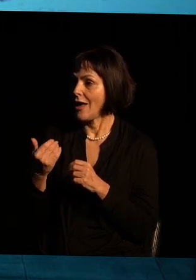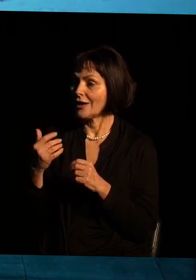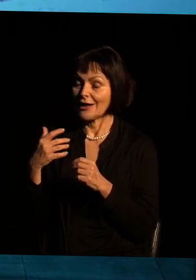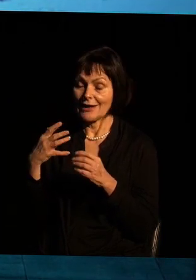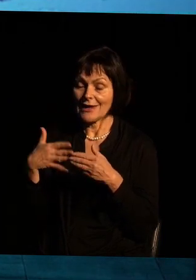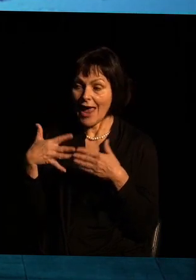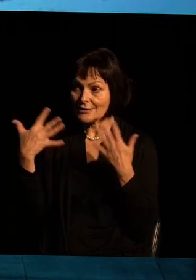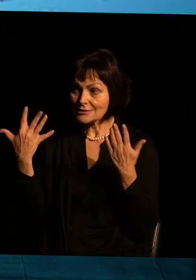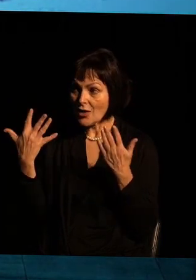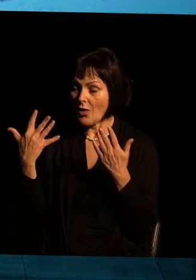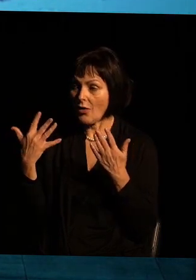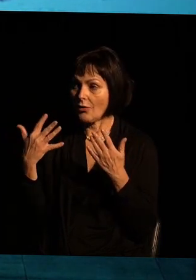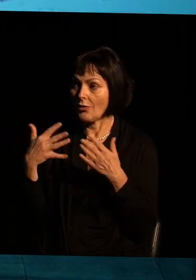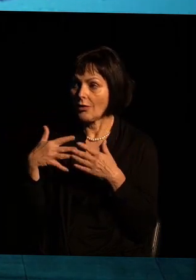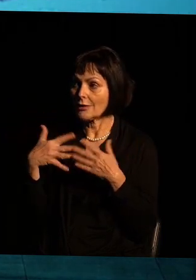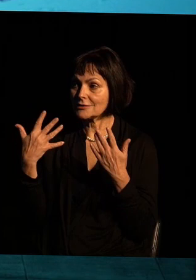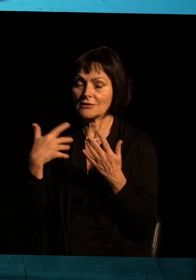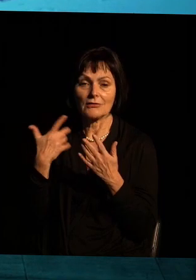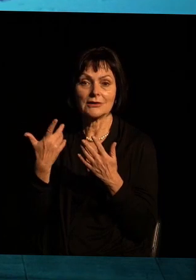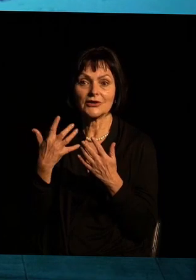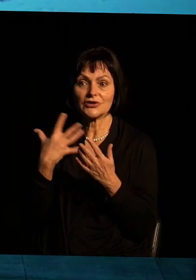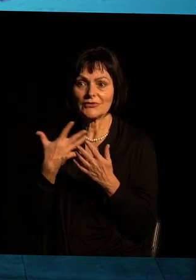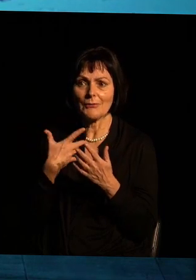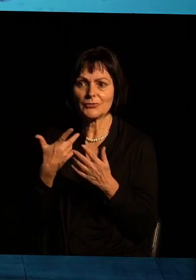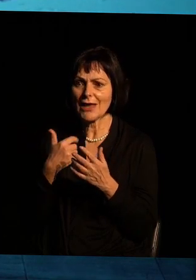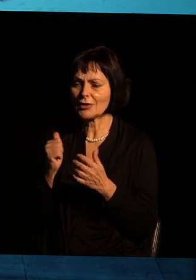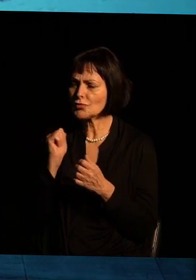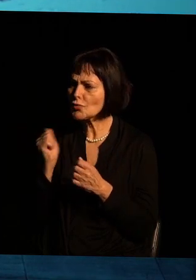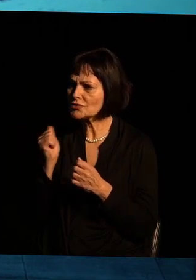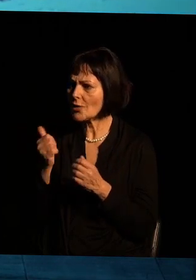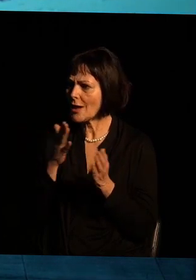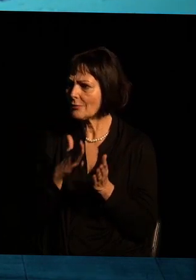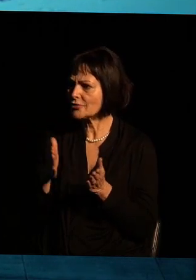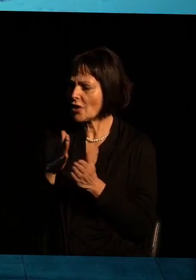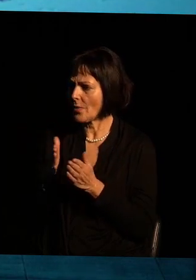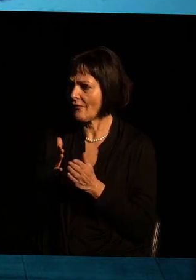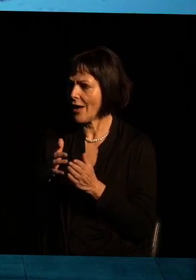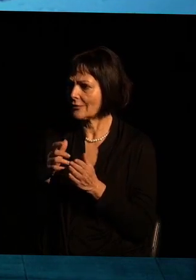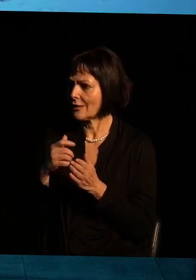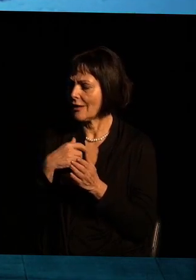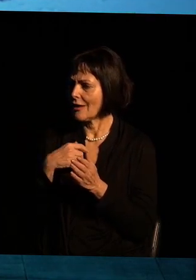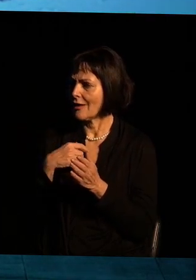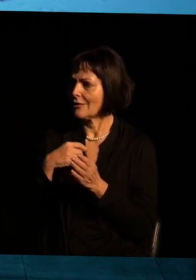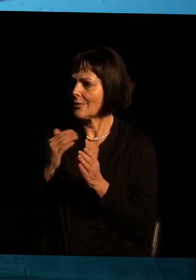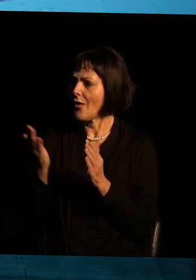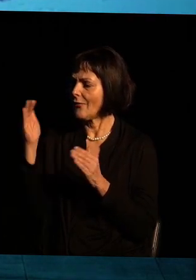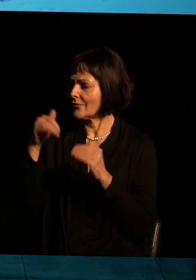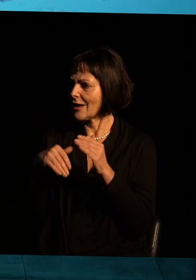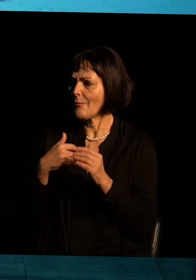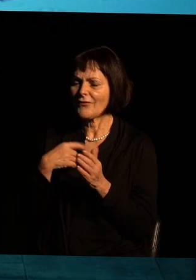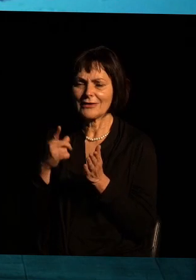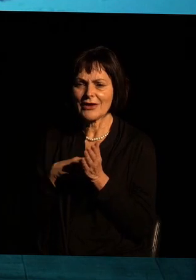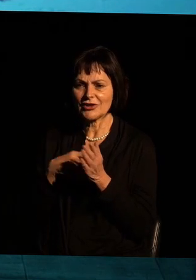widno, wieczorem zeszliśmy. No i coś niesamowitego. Tak byliśmy doskonale przygotowani do tych wypraw. Także ja teraz widzę